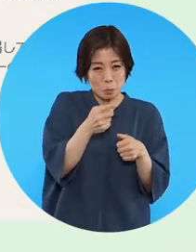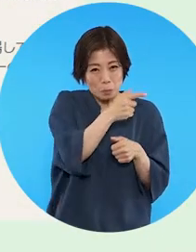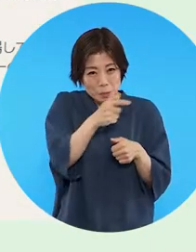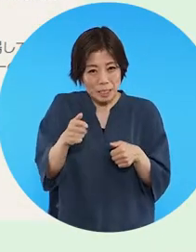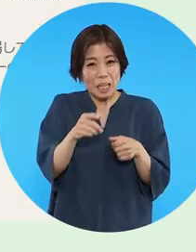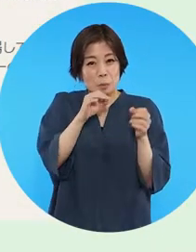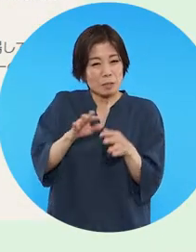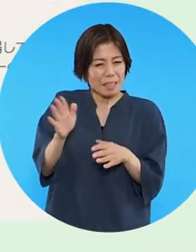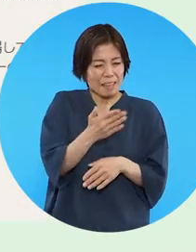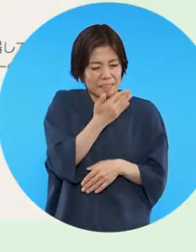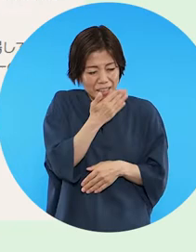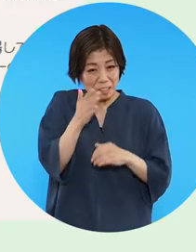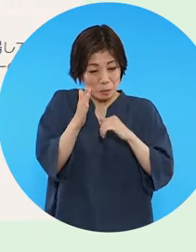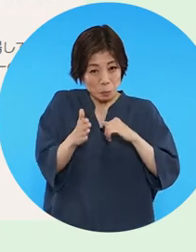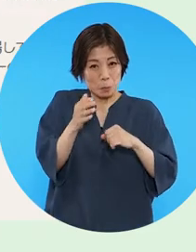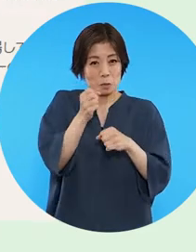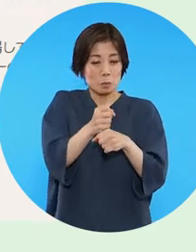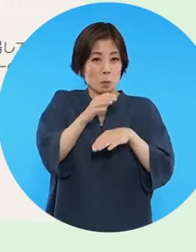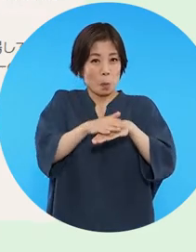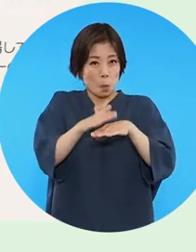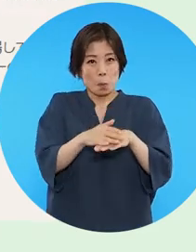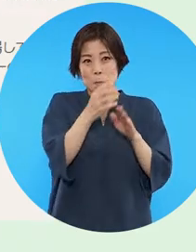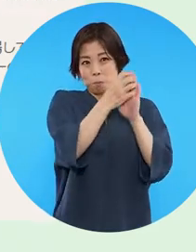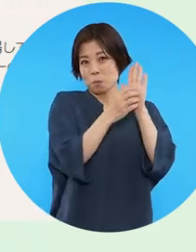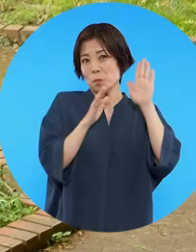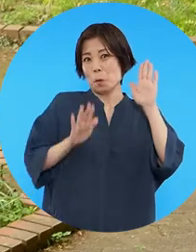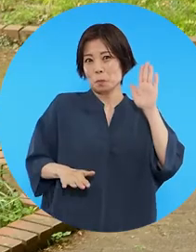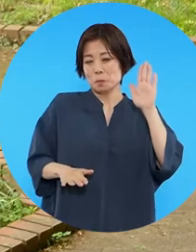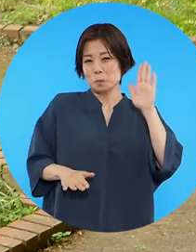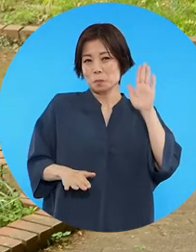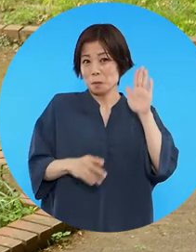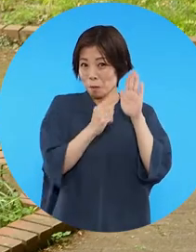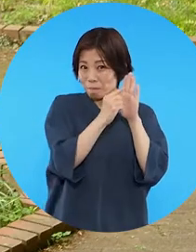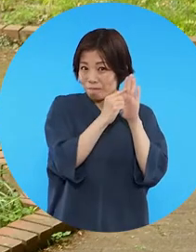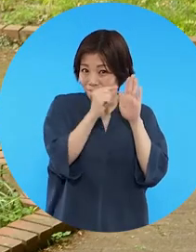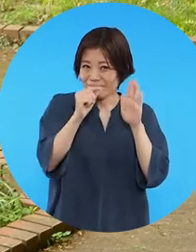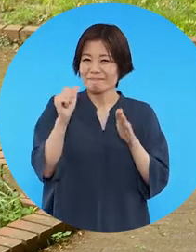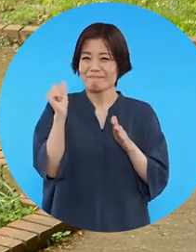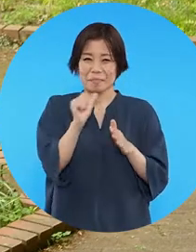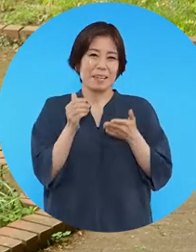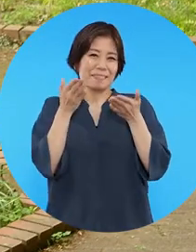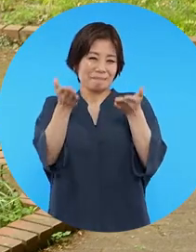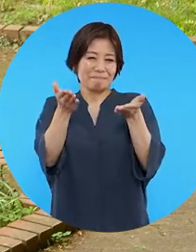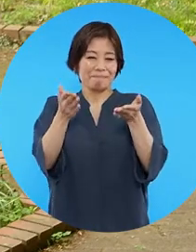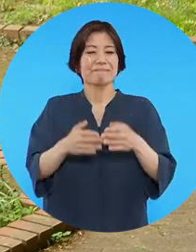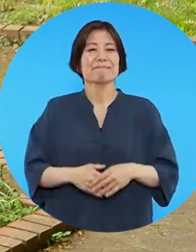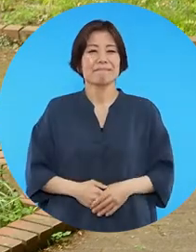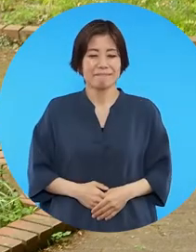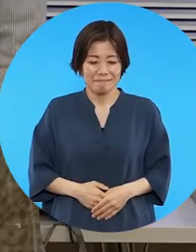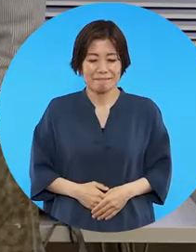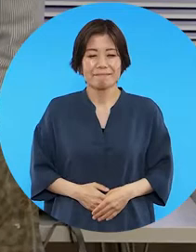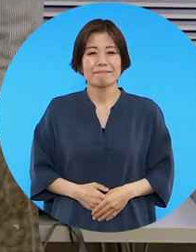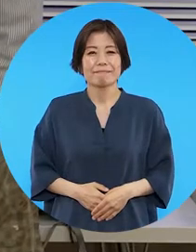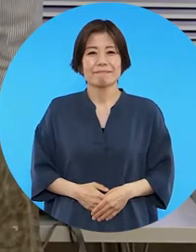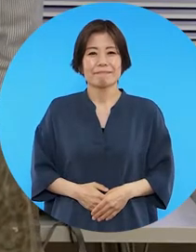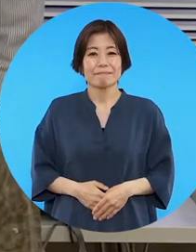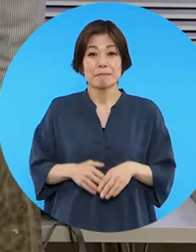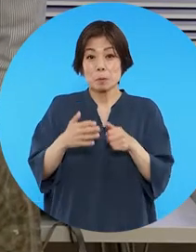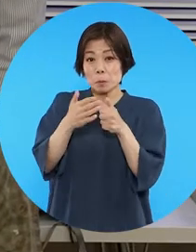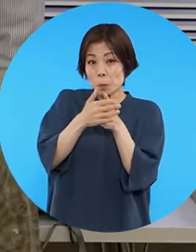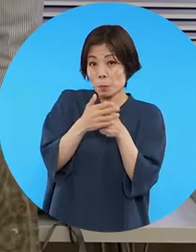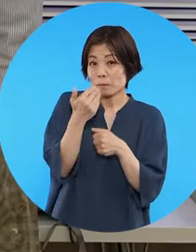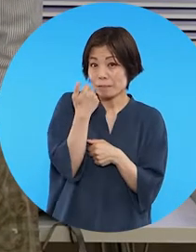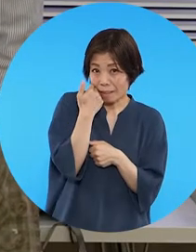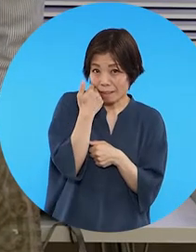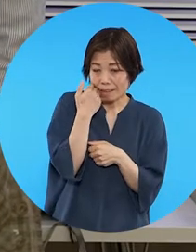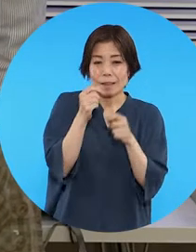無駄なく使う料理の作り方を掲載しています。今回そのレシピを紹介します。協力い